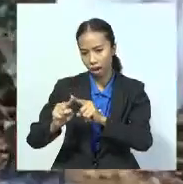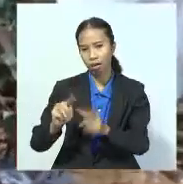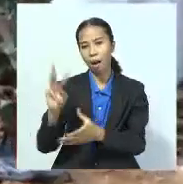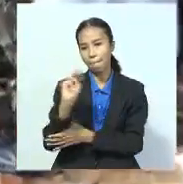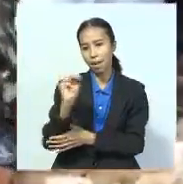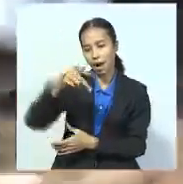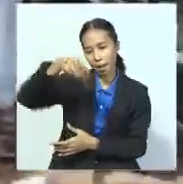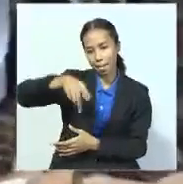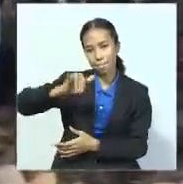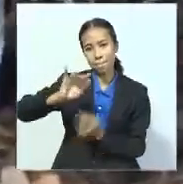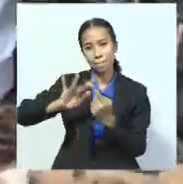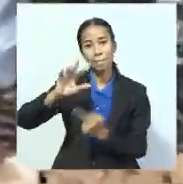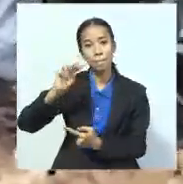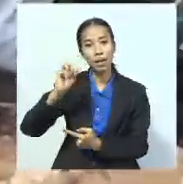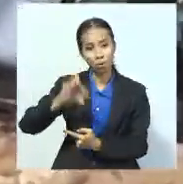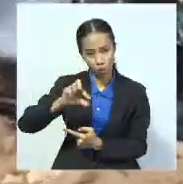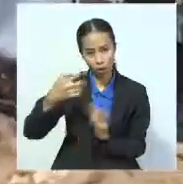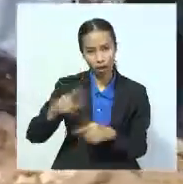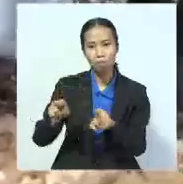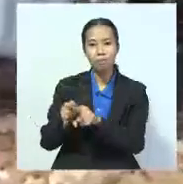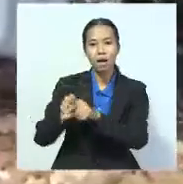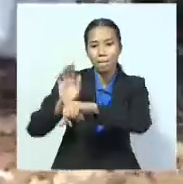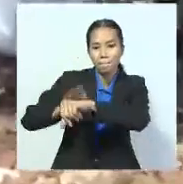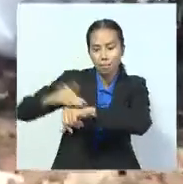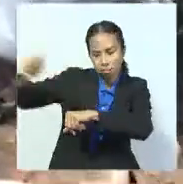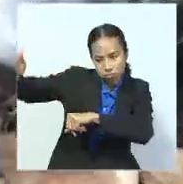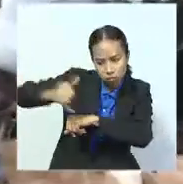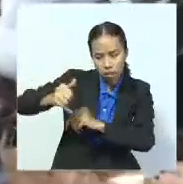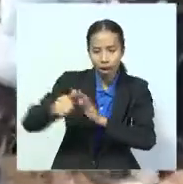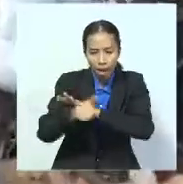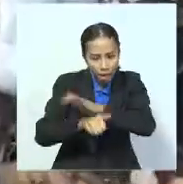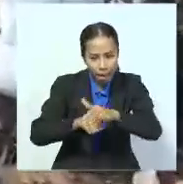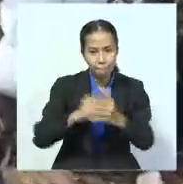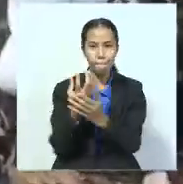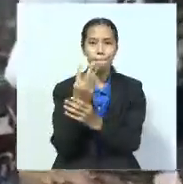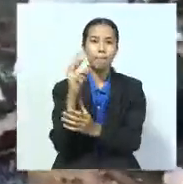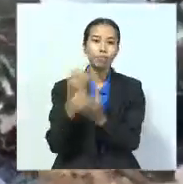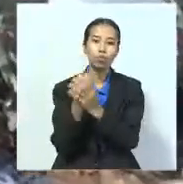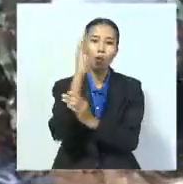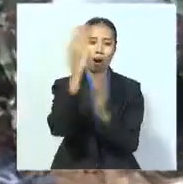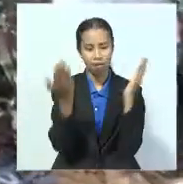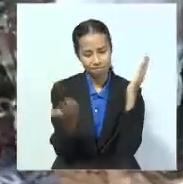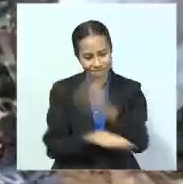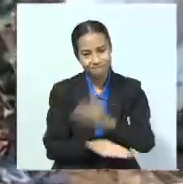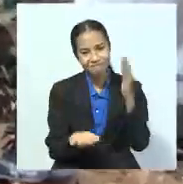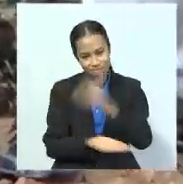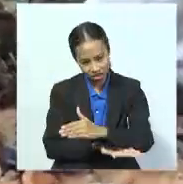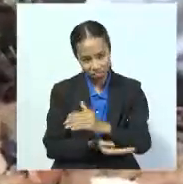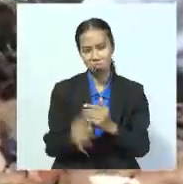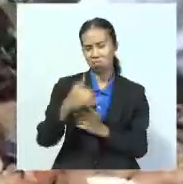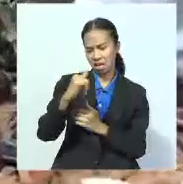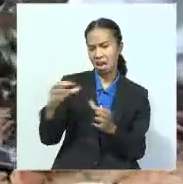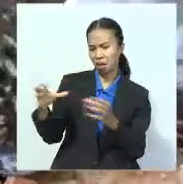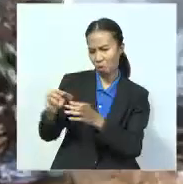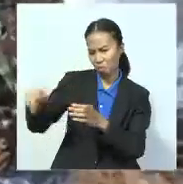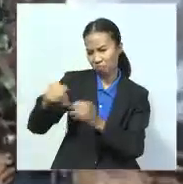ดังกล่าวแล้วก็เตรียมเรียกพวกเนี่ยเข้ามาลักลอบทำไม้ซึ่งช้างที่ตายก็อาจจะเกิดจากฝีมือของกลุ่ม